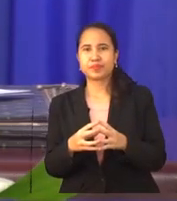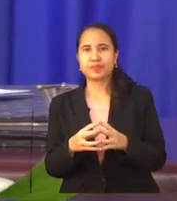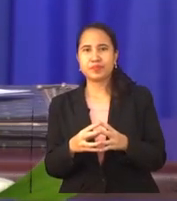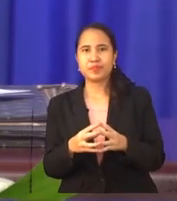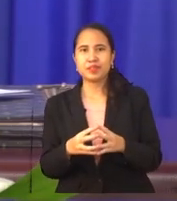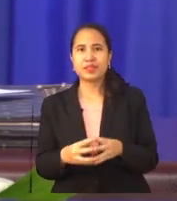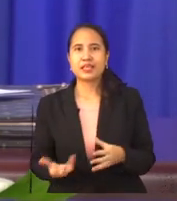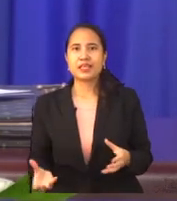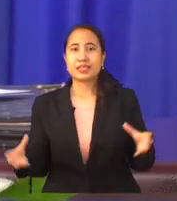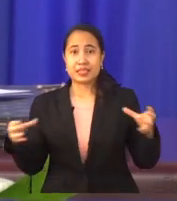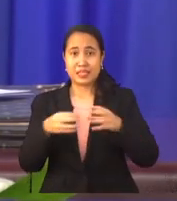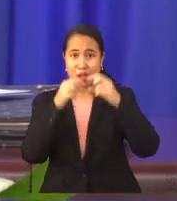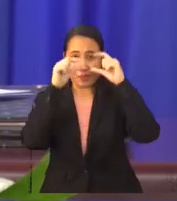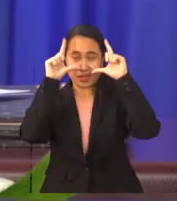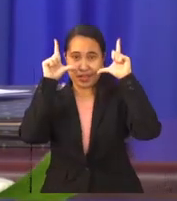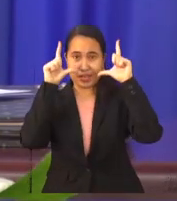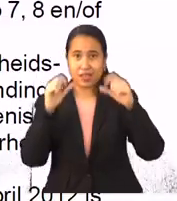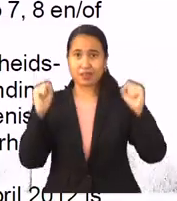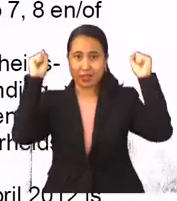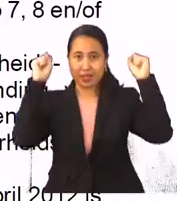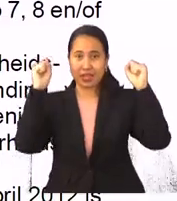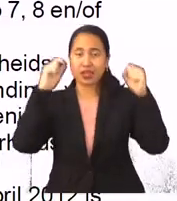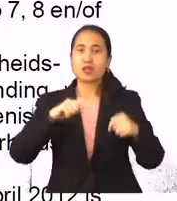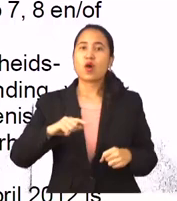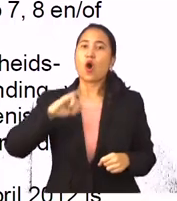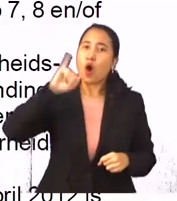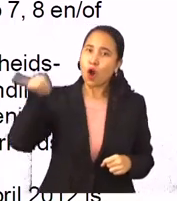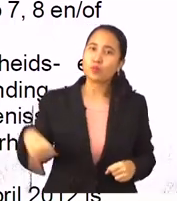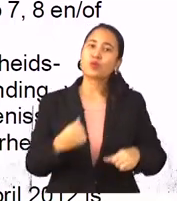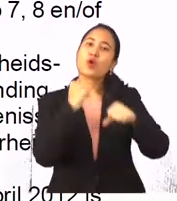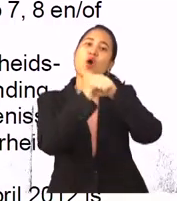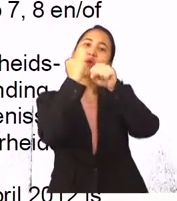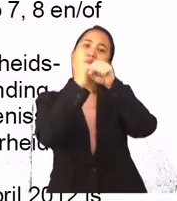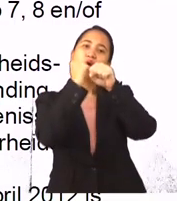in de samenleving en de wederopbouw van de betrokken gebieden.